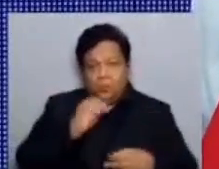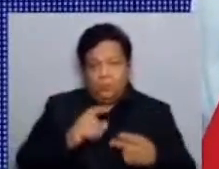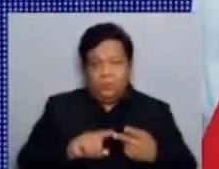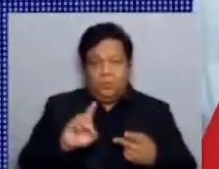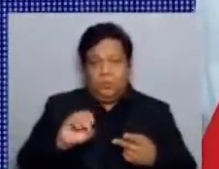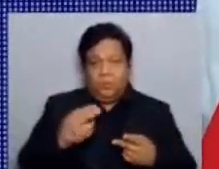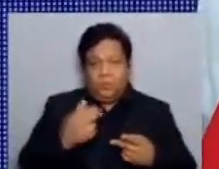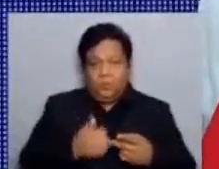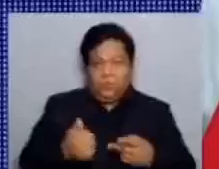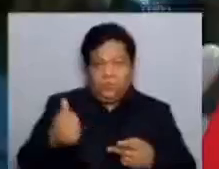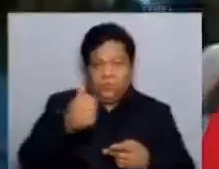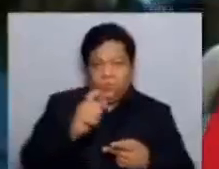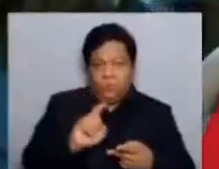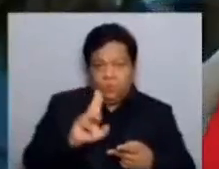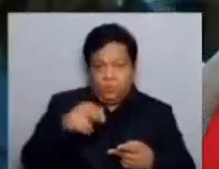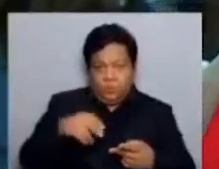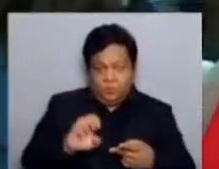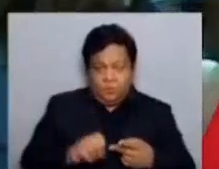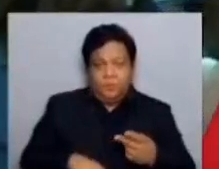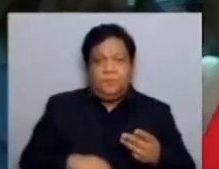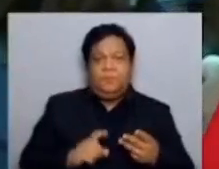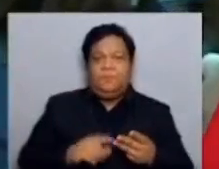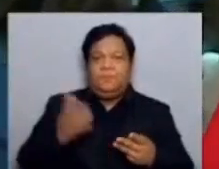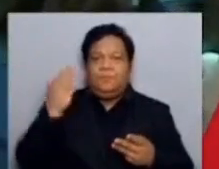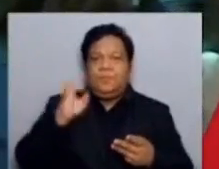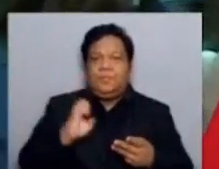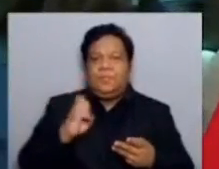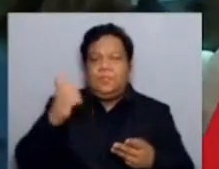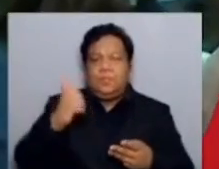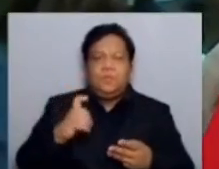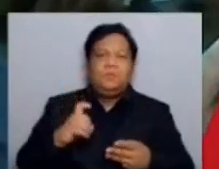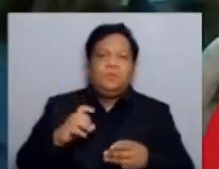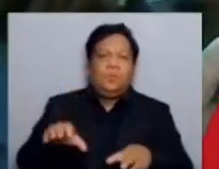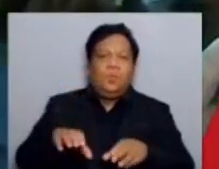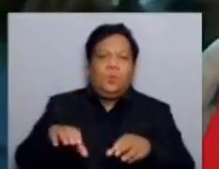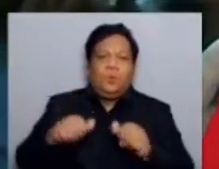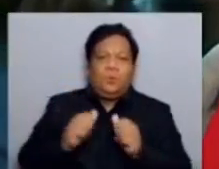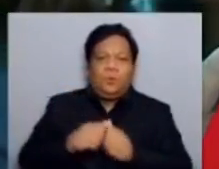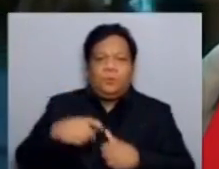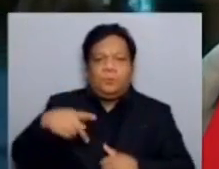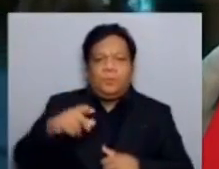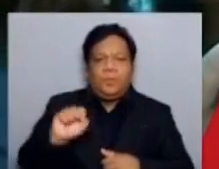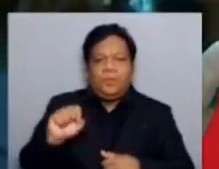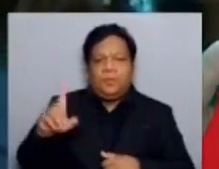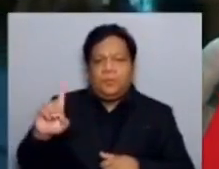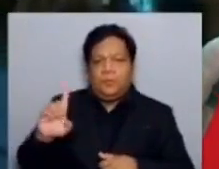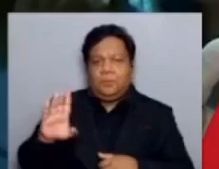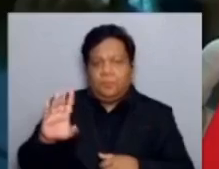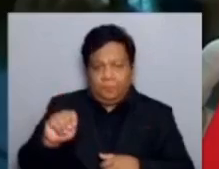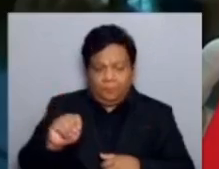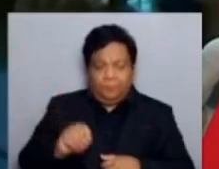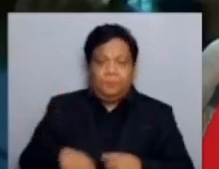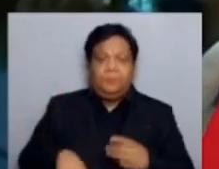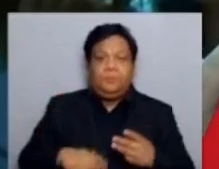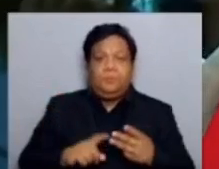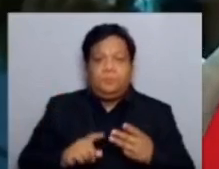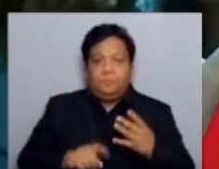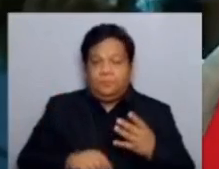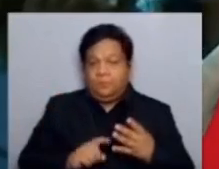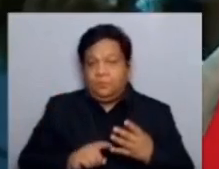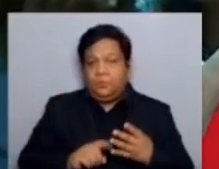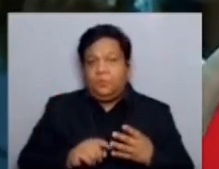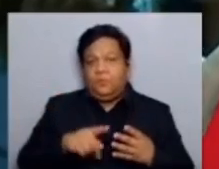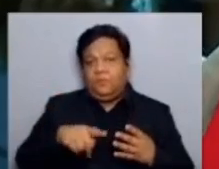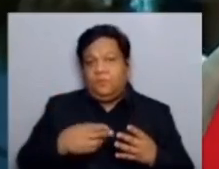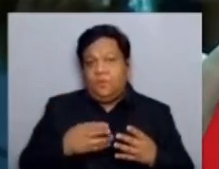III, mga dating opisyal ng Procurement Service ng Department of Budget and Management at mga opisyal ng Pharmally. Sabi